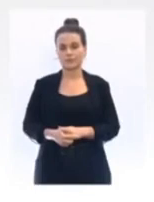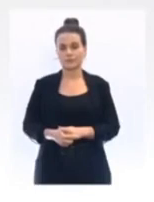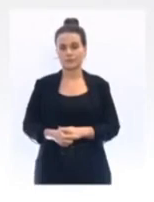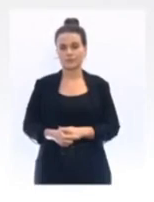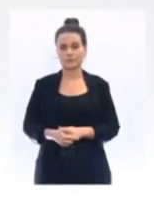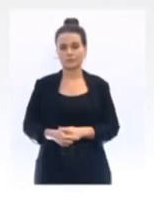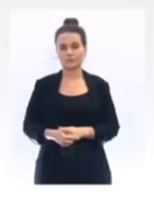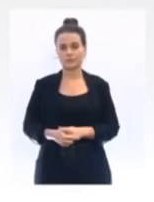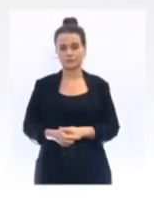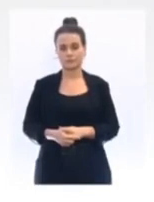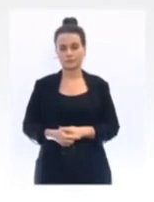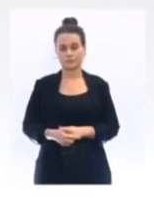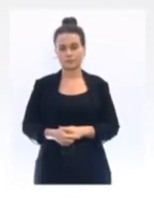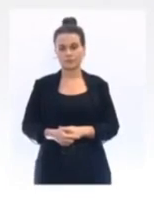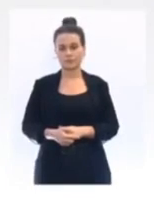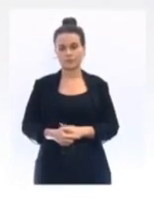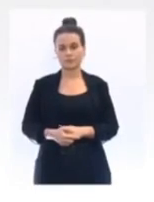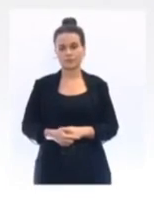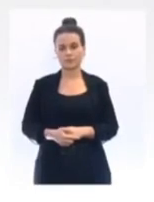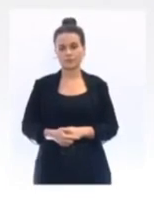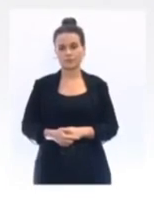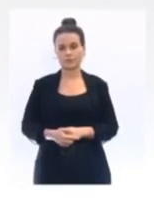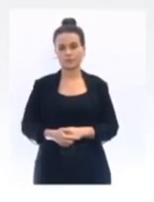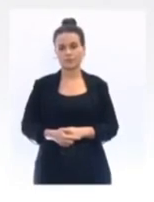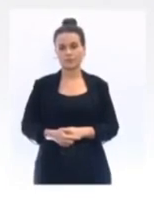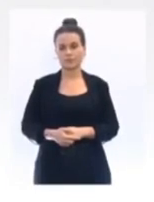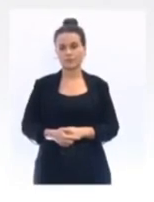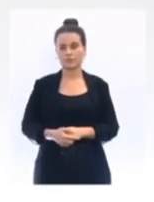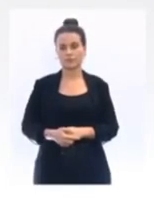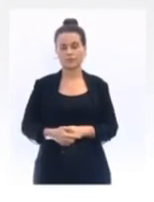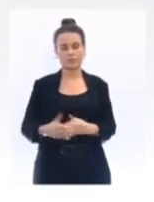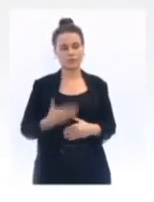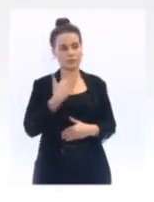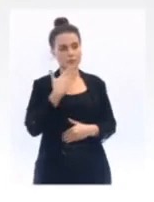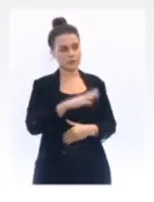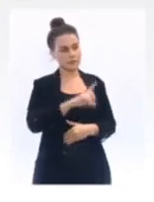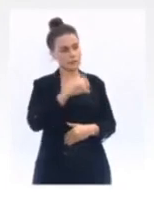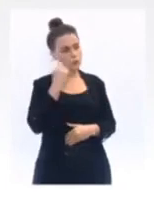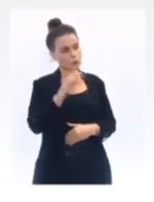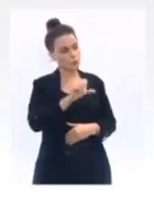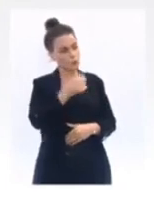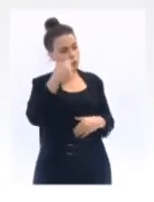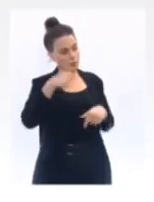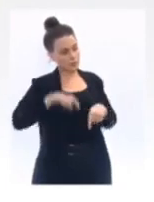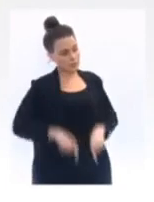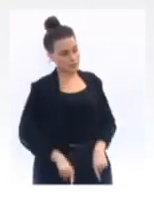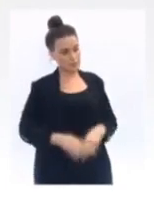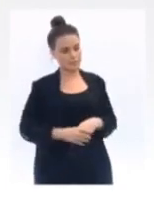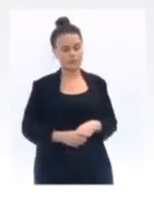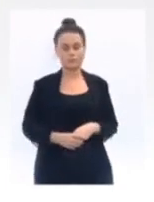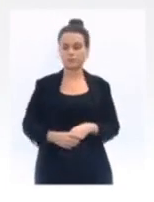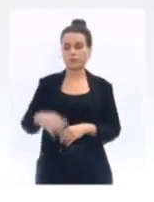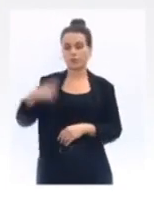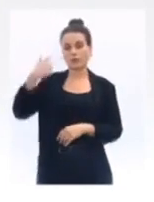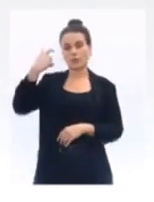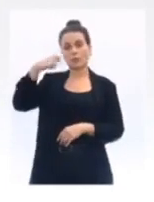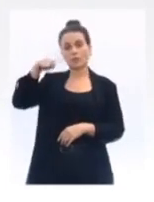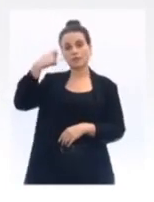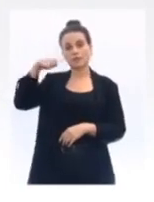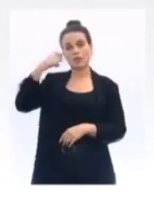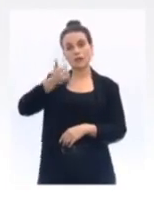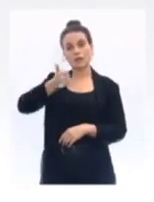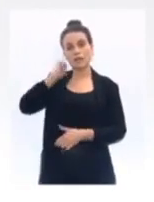Merci, Monsieur le Premier ministre. Le président de la République l'a annoncé hier, vous venez de le rappeler aujourd'hui. Pendant le nouveau confinement, les écoles, les